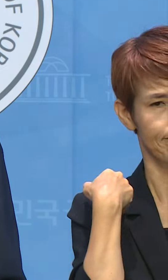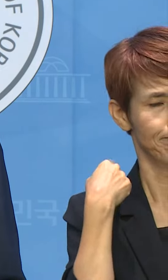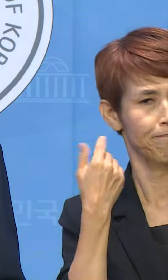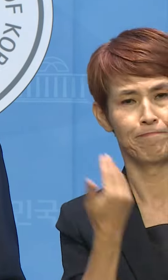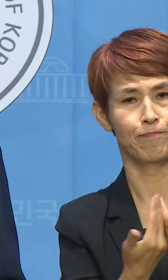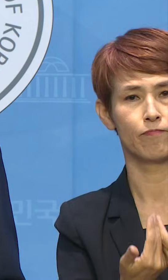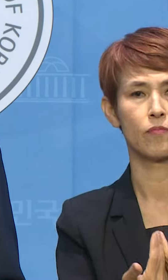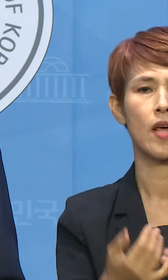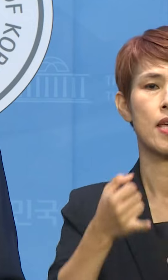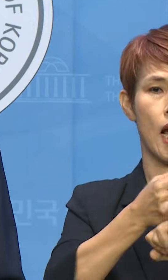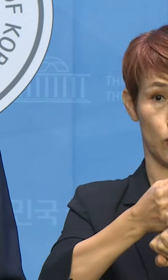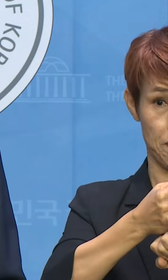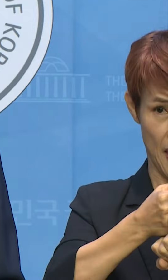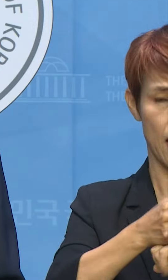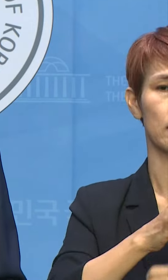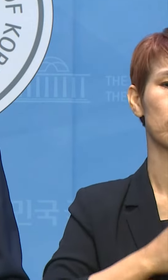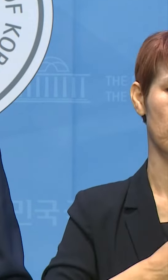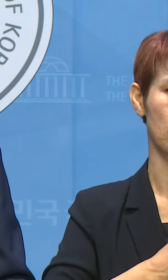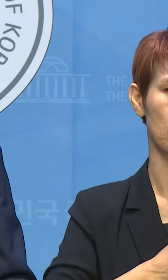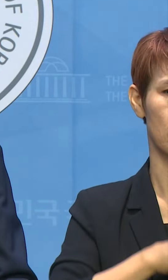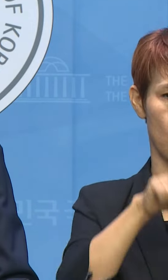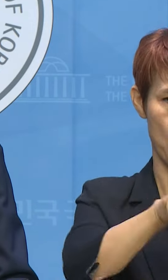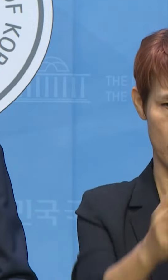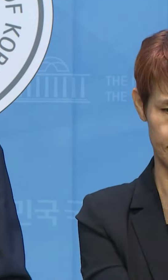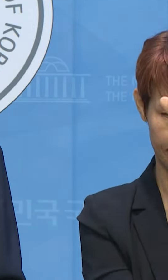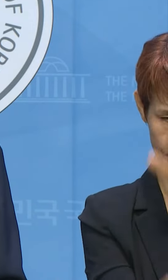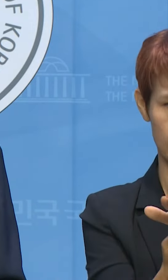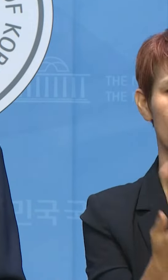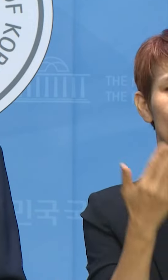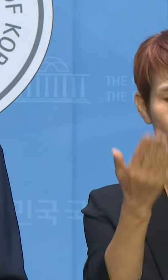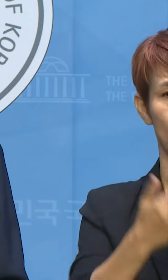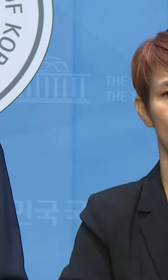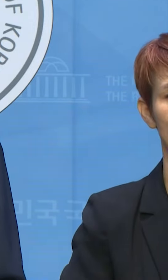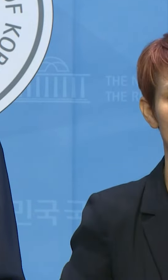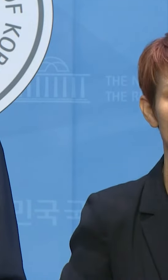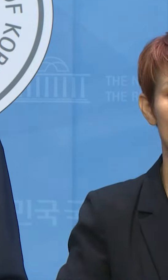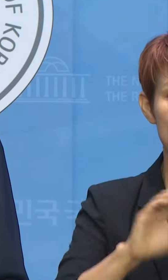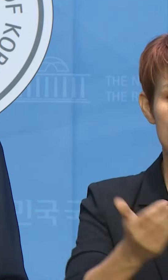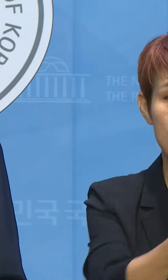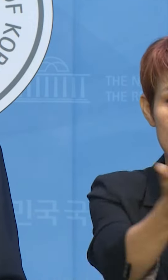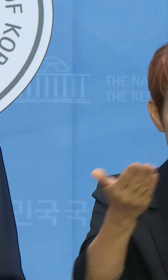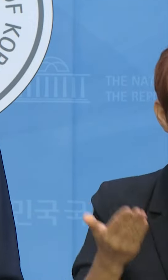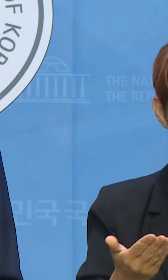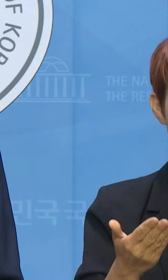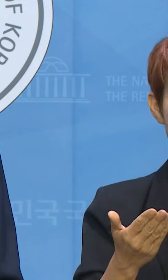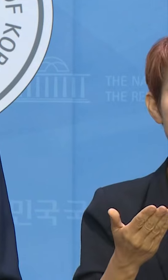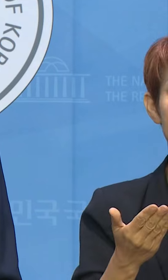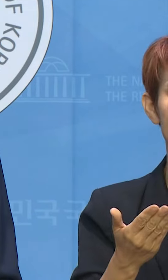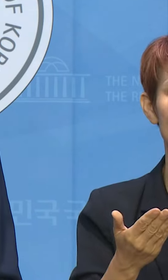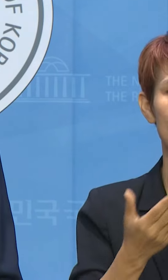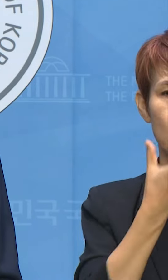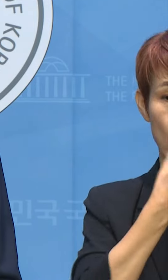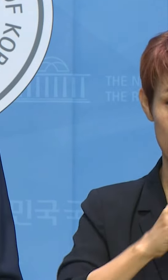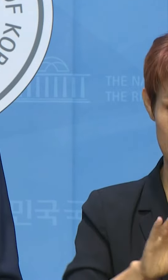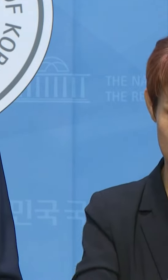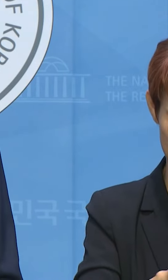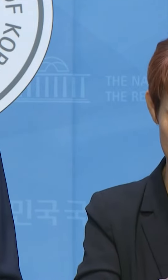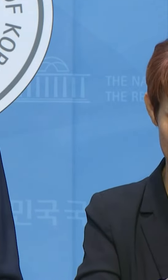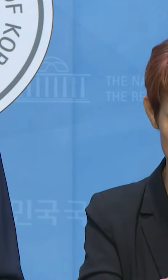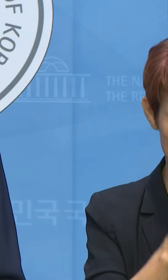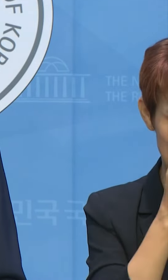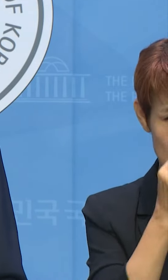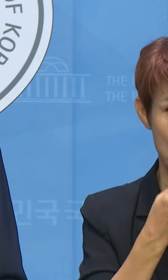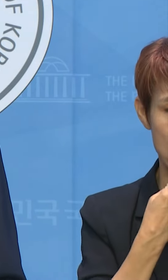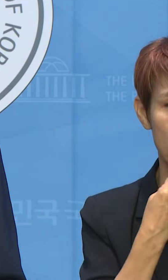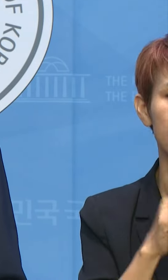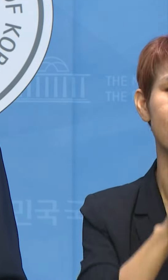저는 약속을 지키고 목표를 이뤄내겠습니다 국민이 제대로된 복지를 눈치 안